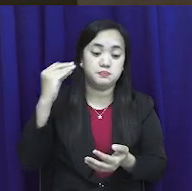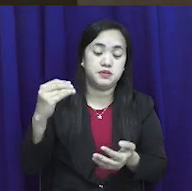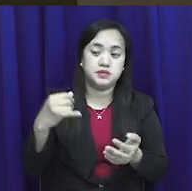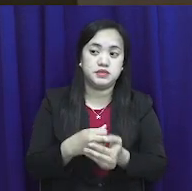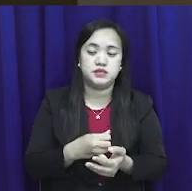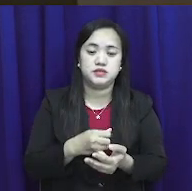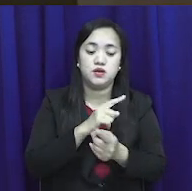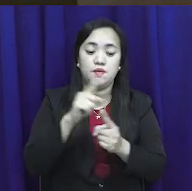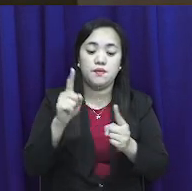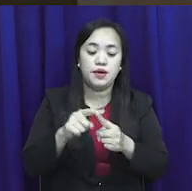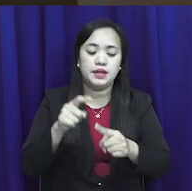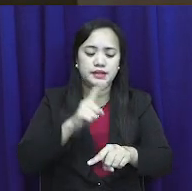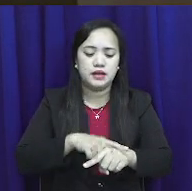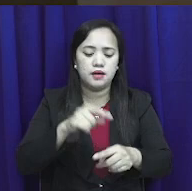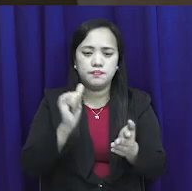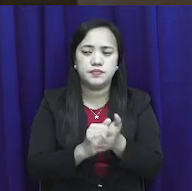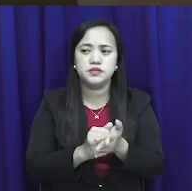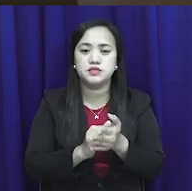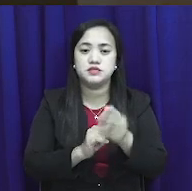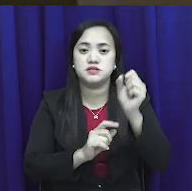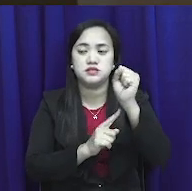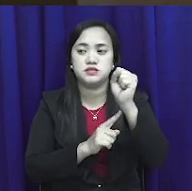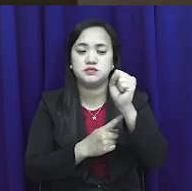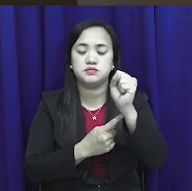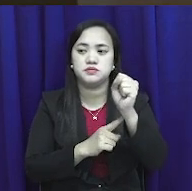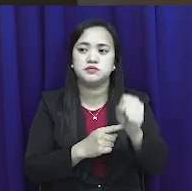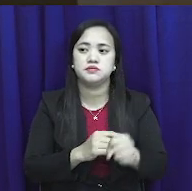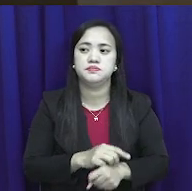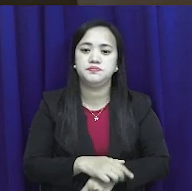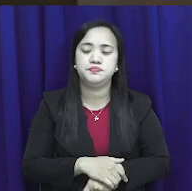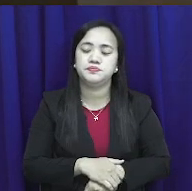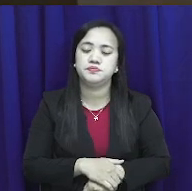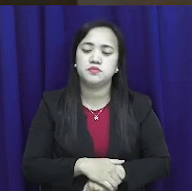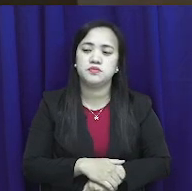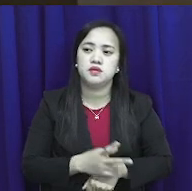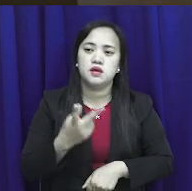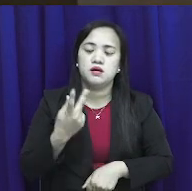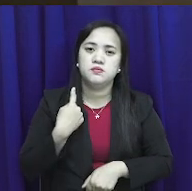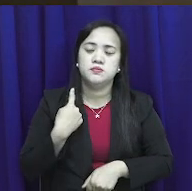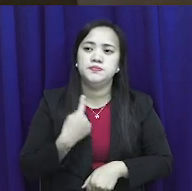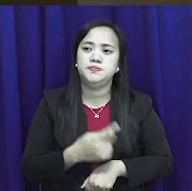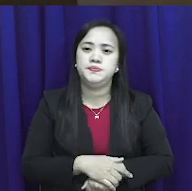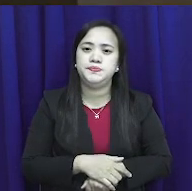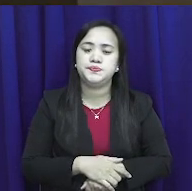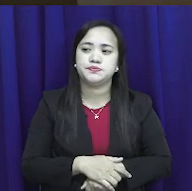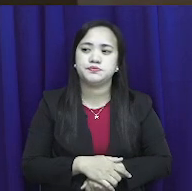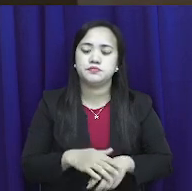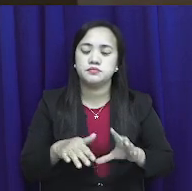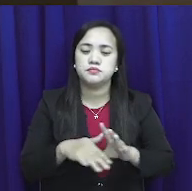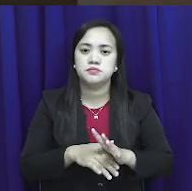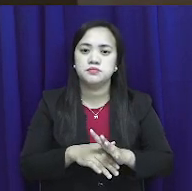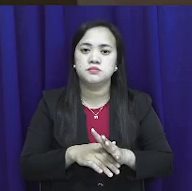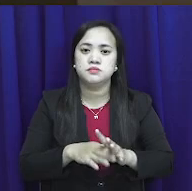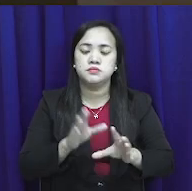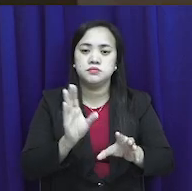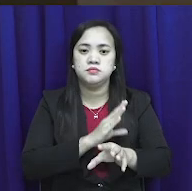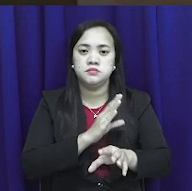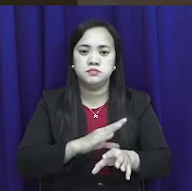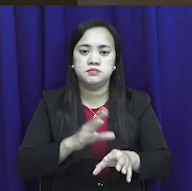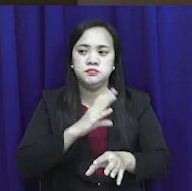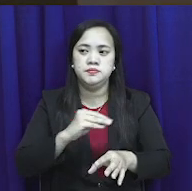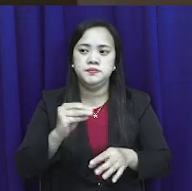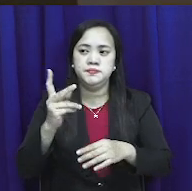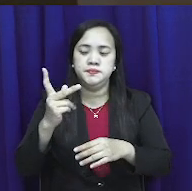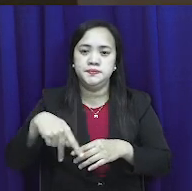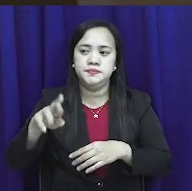nagsisimula pa lang kaming mag-asawa kwan ako noon member ng qure at saka sa Sunday school ang practice noon ng